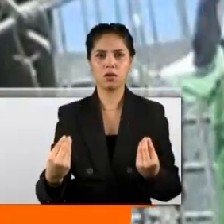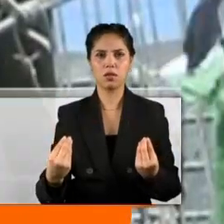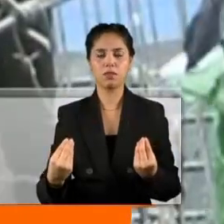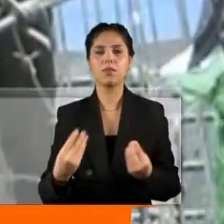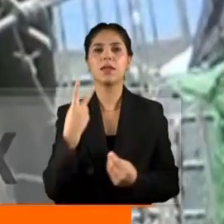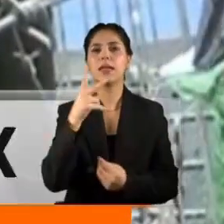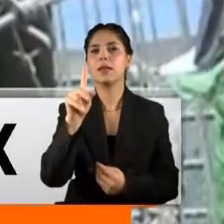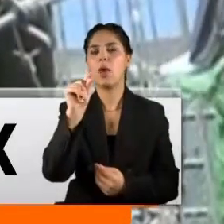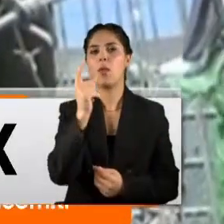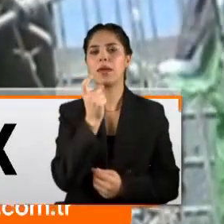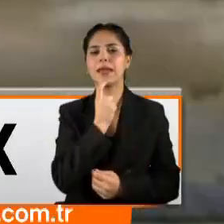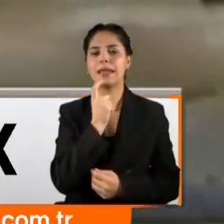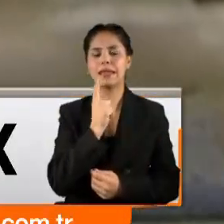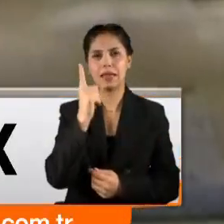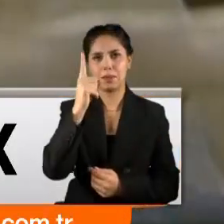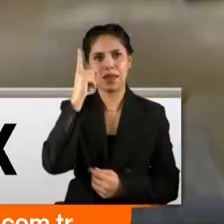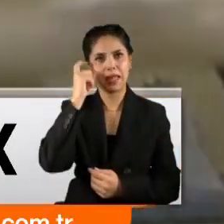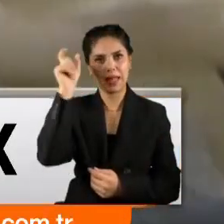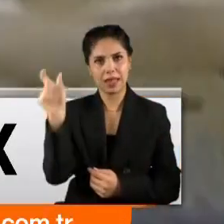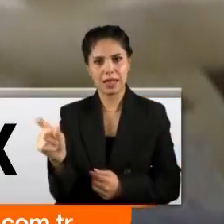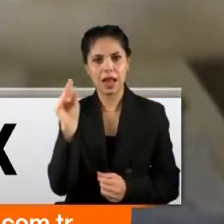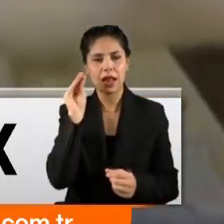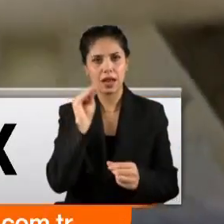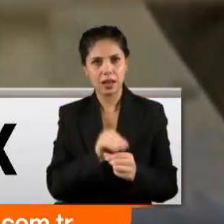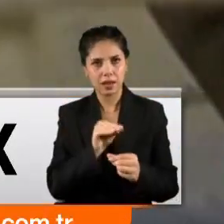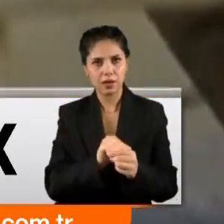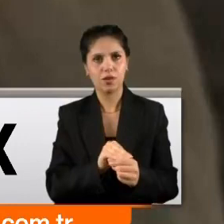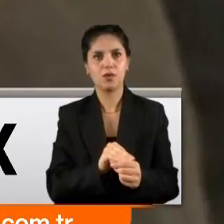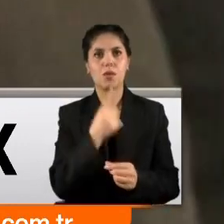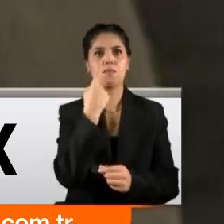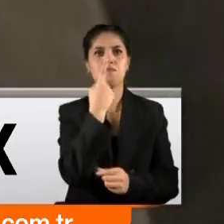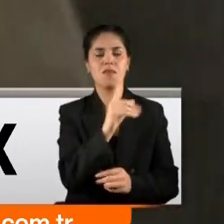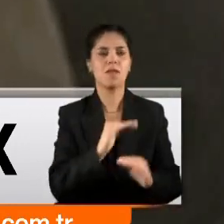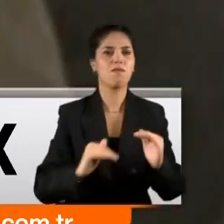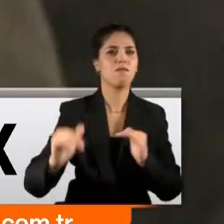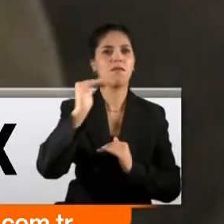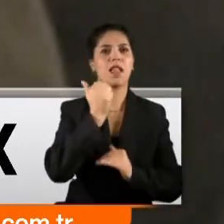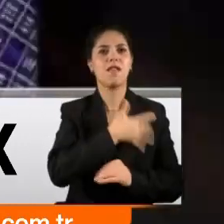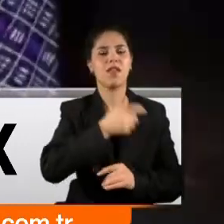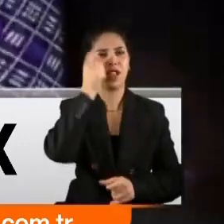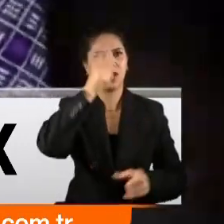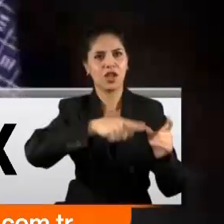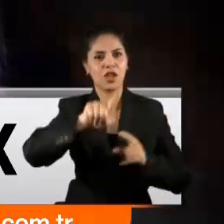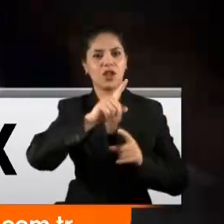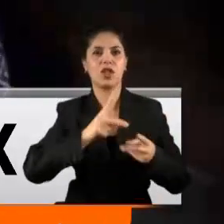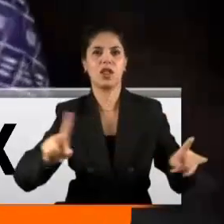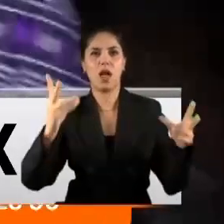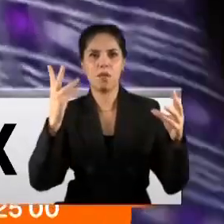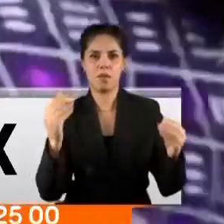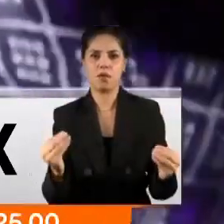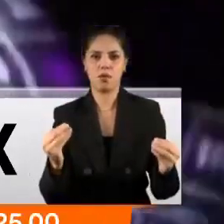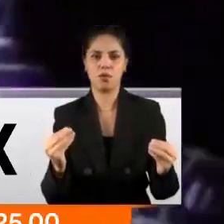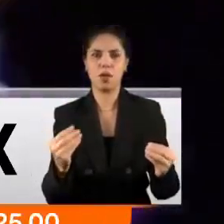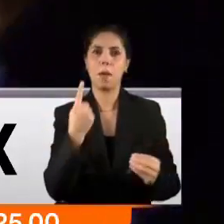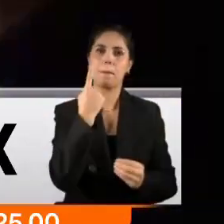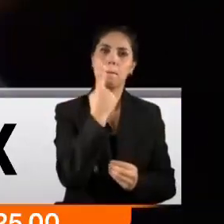2011 yılında bir İsrailli rehine için 1000'den fazla Filistinli serbest bırakılmıştı. Bu oran günün şartlarında 1'e